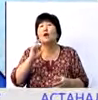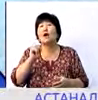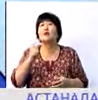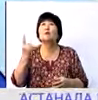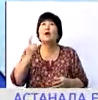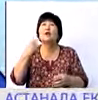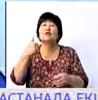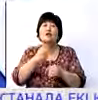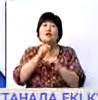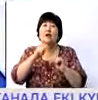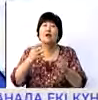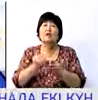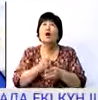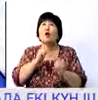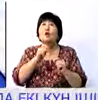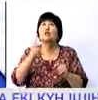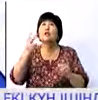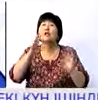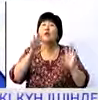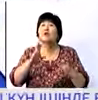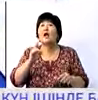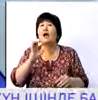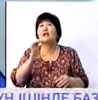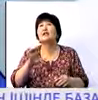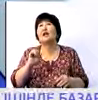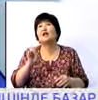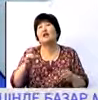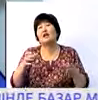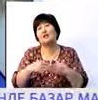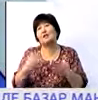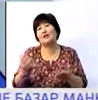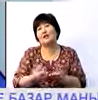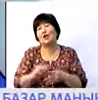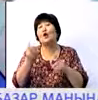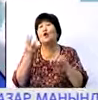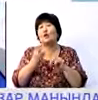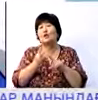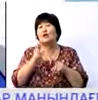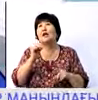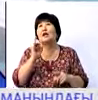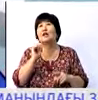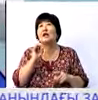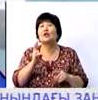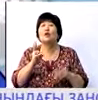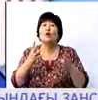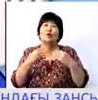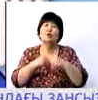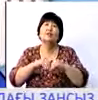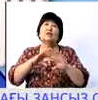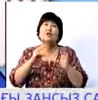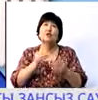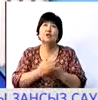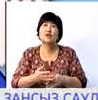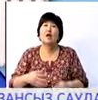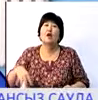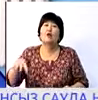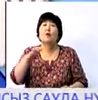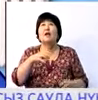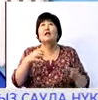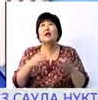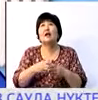қол жеткізді. Ал жүлделі екінші орын Қайсар командасына бұйырды. Үштікті Қыран отбасылық тобы түйіндеді. Барлық